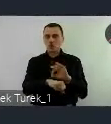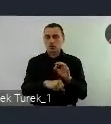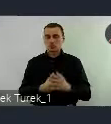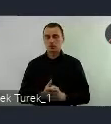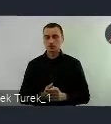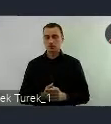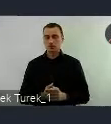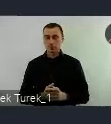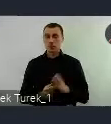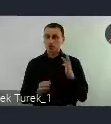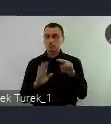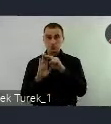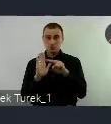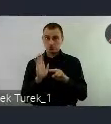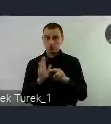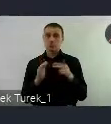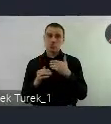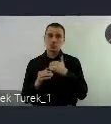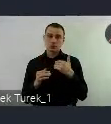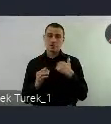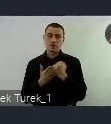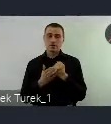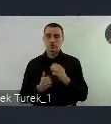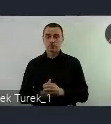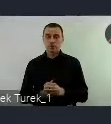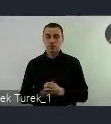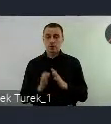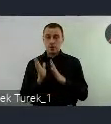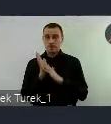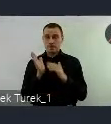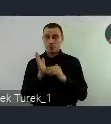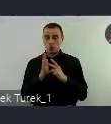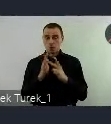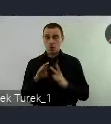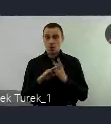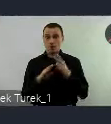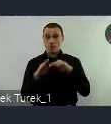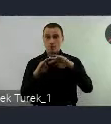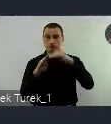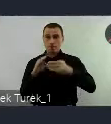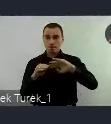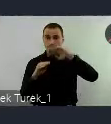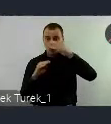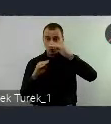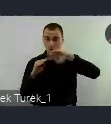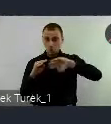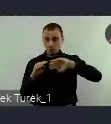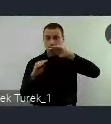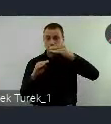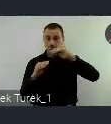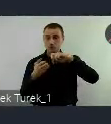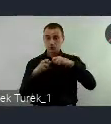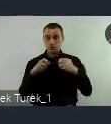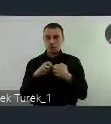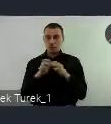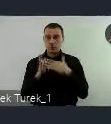przepisami trzeba uważać żeby przed przeniknie powstawały progi niestety dość często zdarza ponieważ chodnik